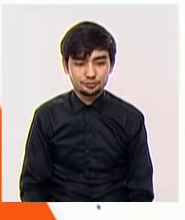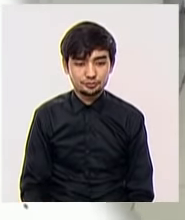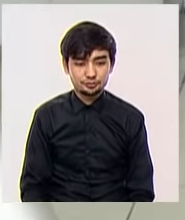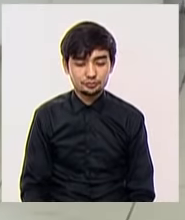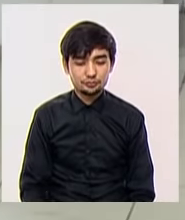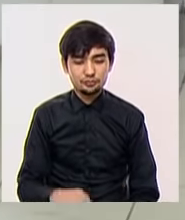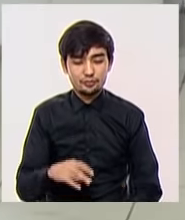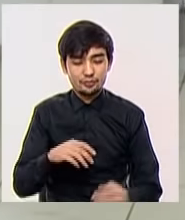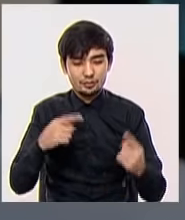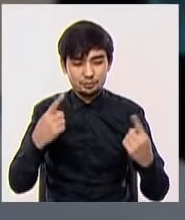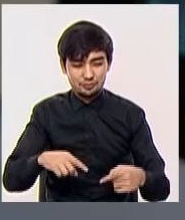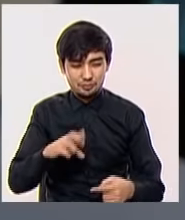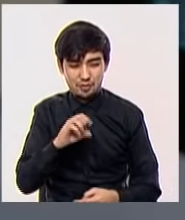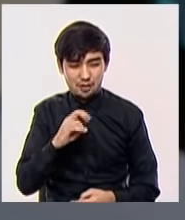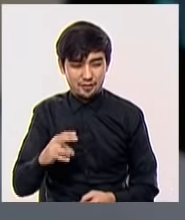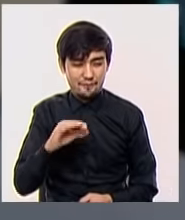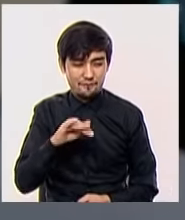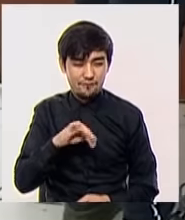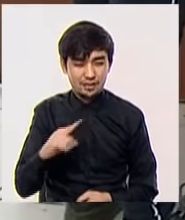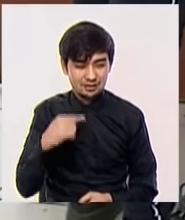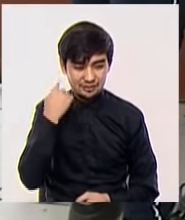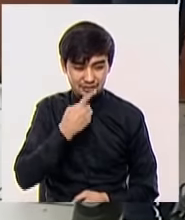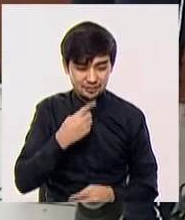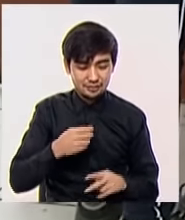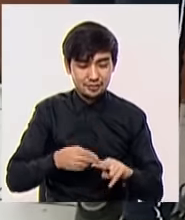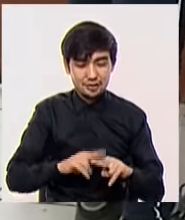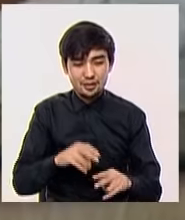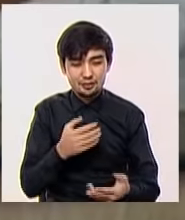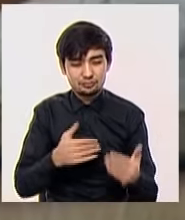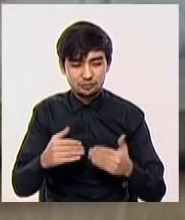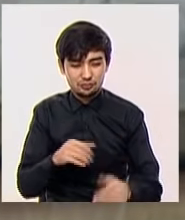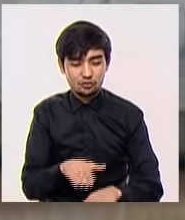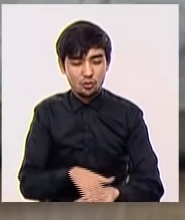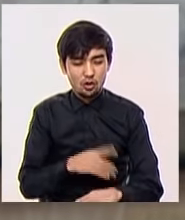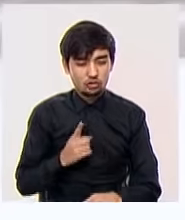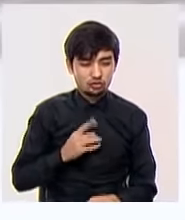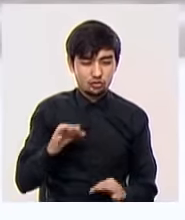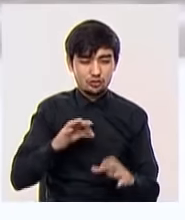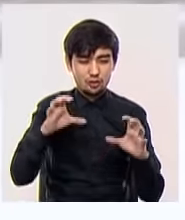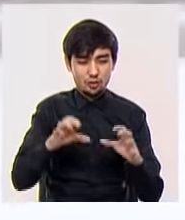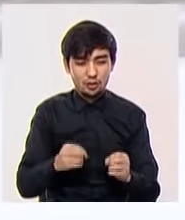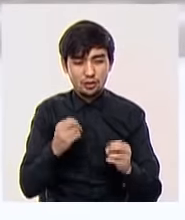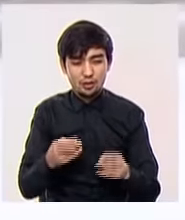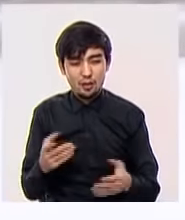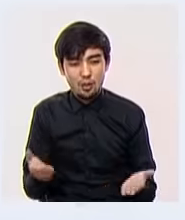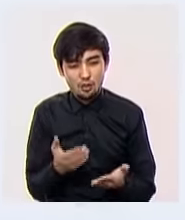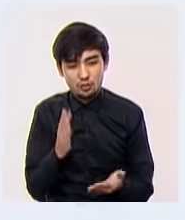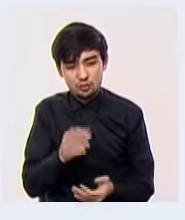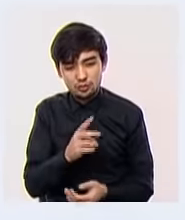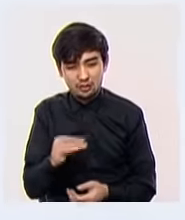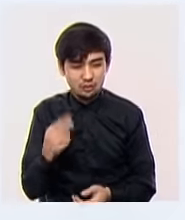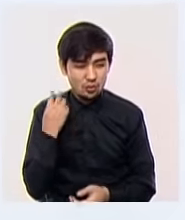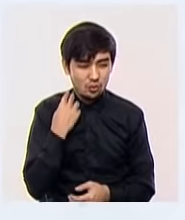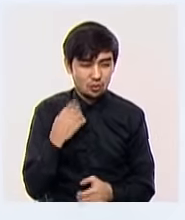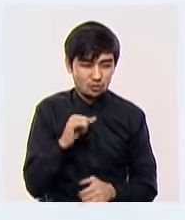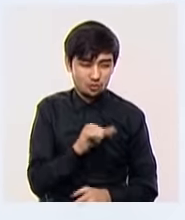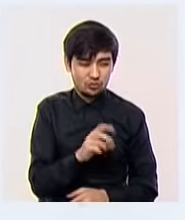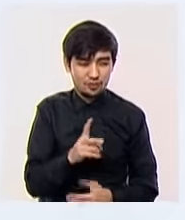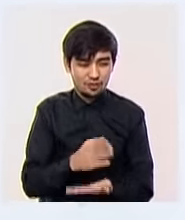банкротства физических лиц как проходит обсуждение самого долгожданного закона облегчит ли он положение должников